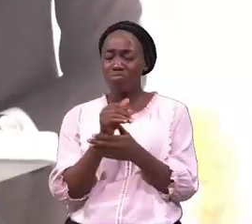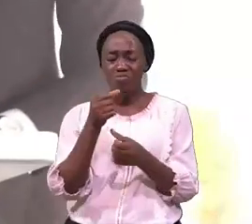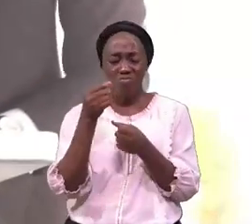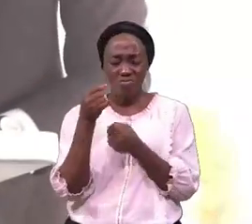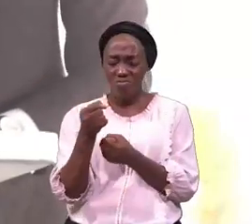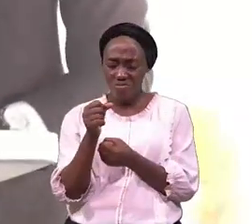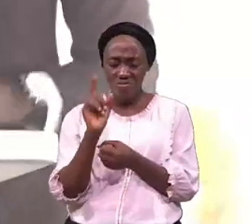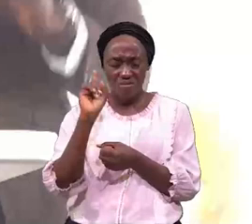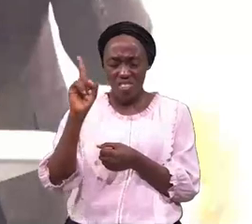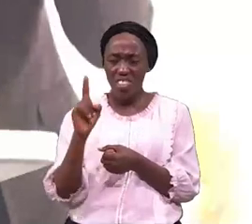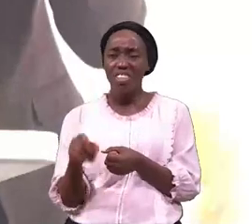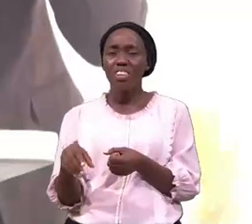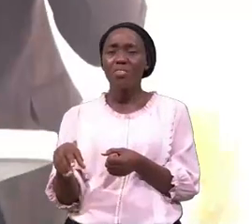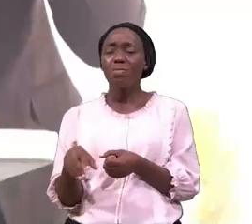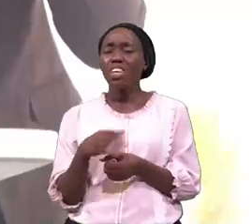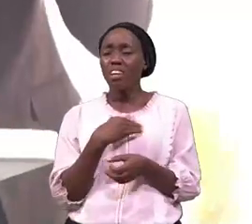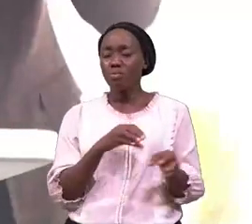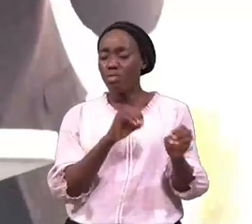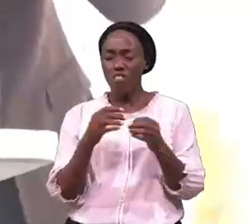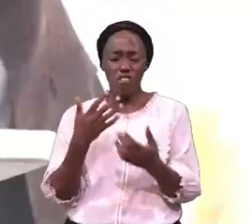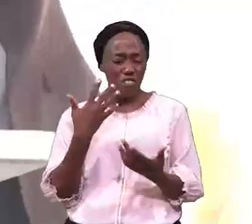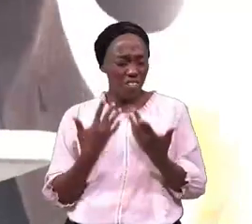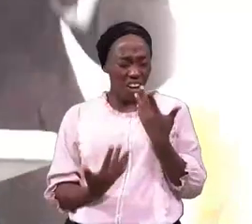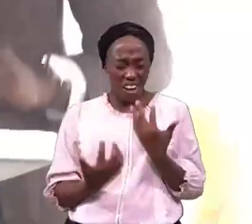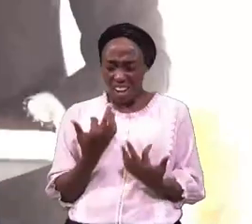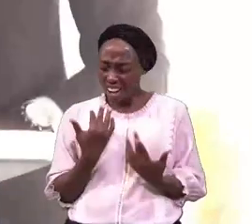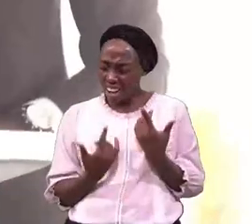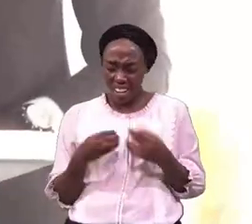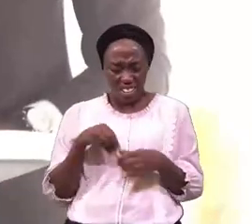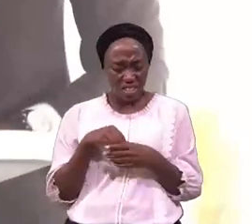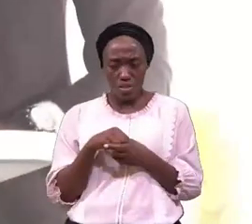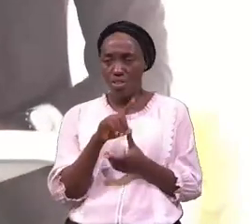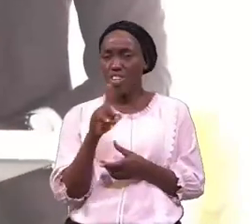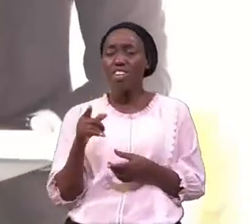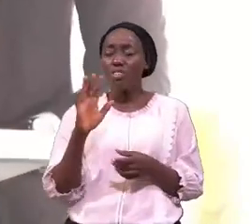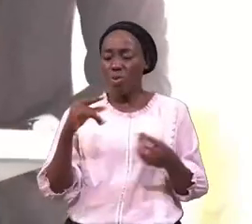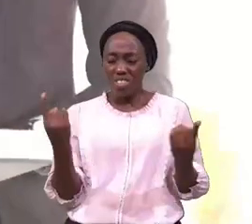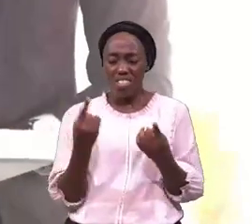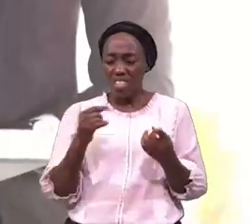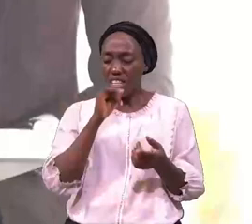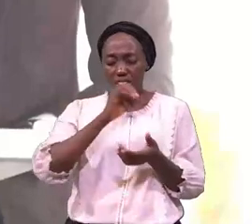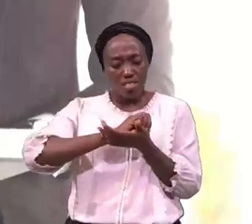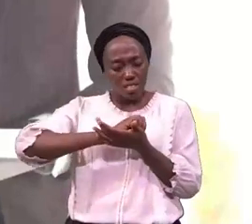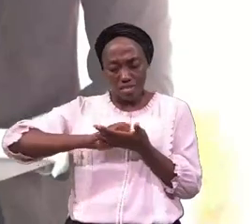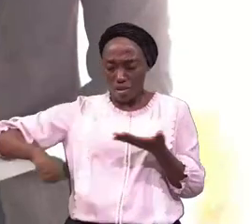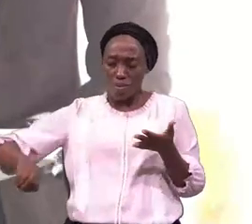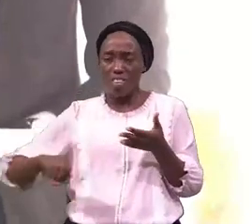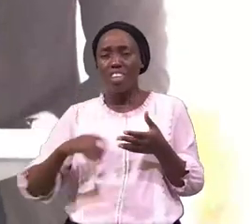a envoyé un charbon ardent à toucher son cœur, de tes péchés sont ôtés.